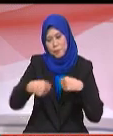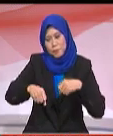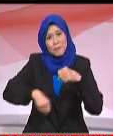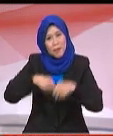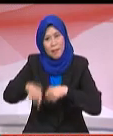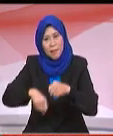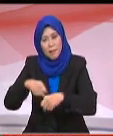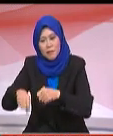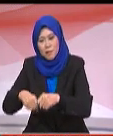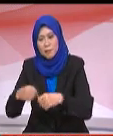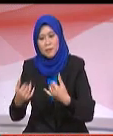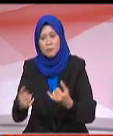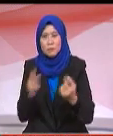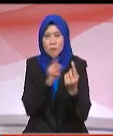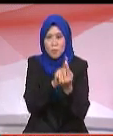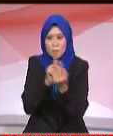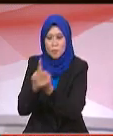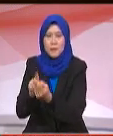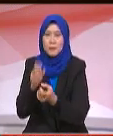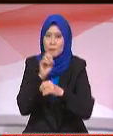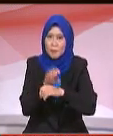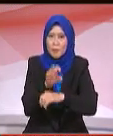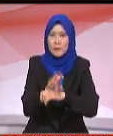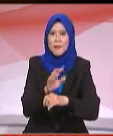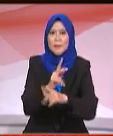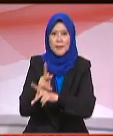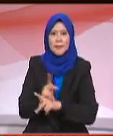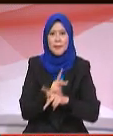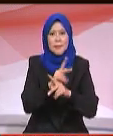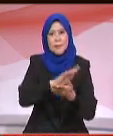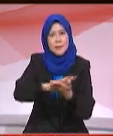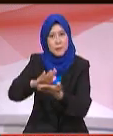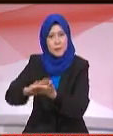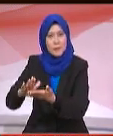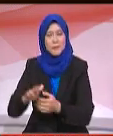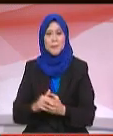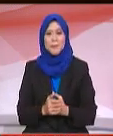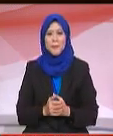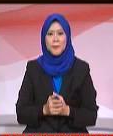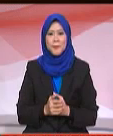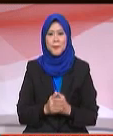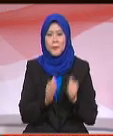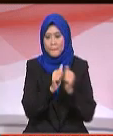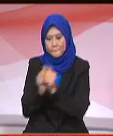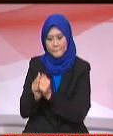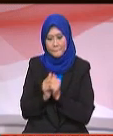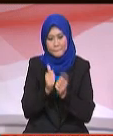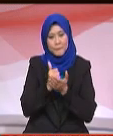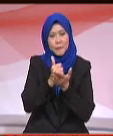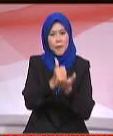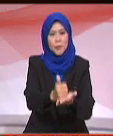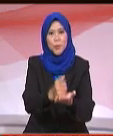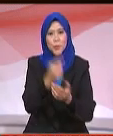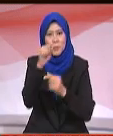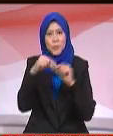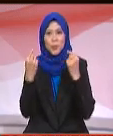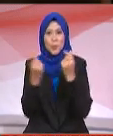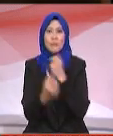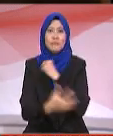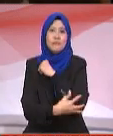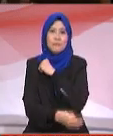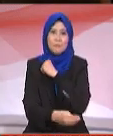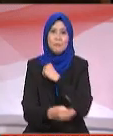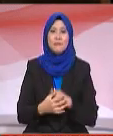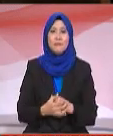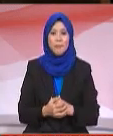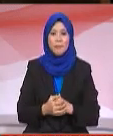gelandangan untuk memastikan diorang menjaga kebersihan. Supaya sama-sama dapat membantu golongan-golongan yang tak berada ni lah. Selain